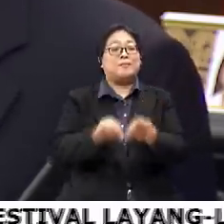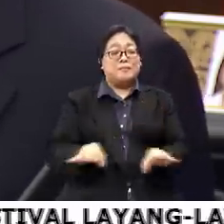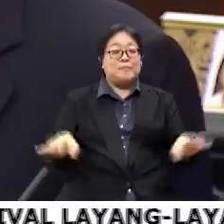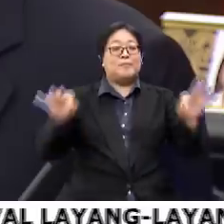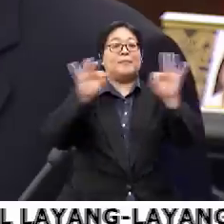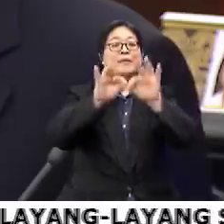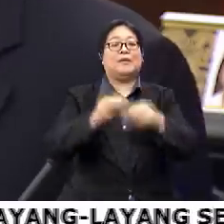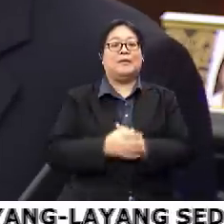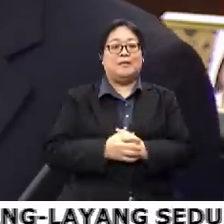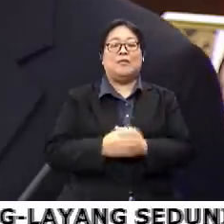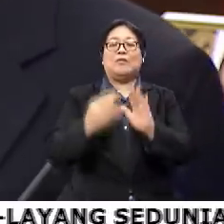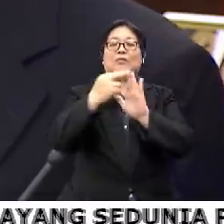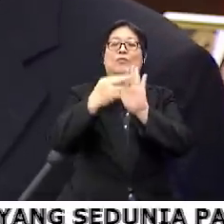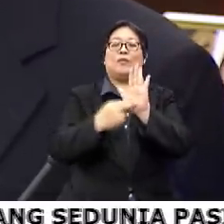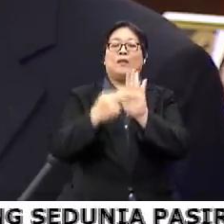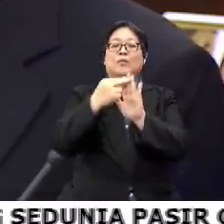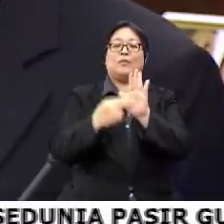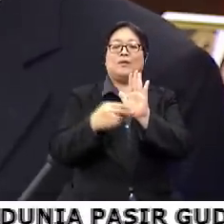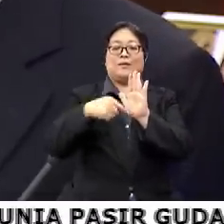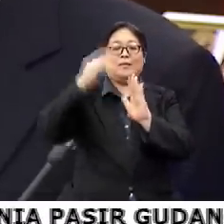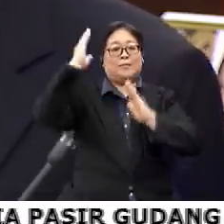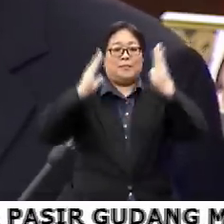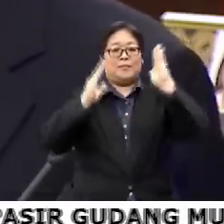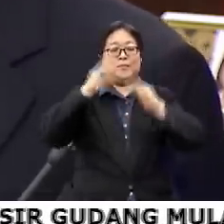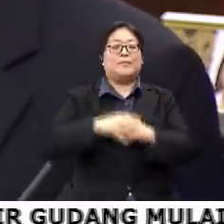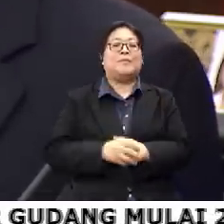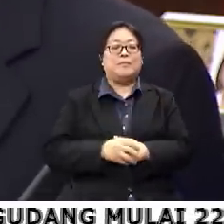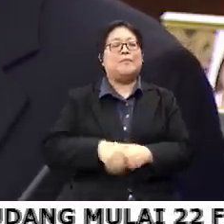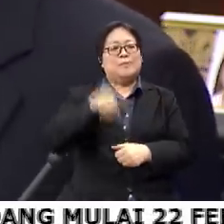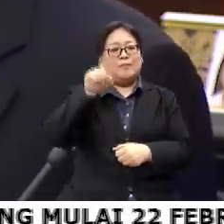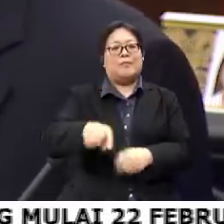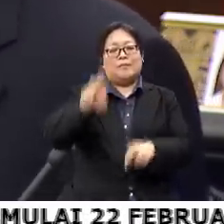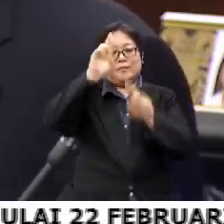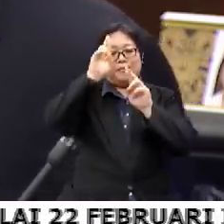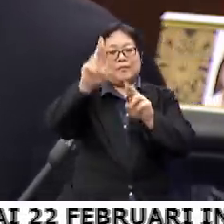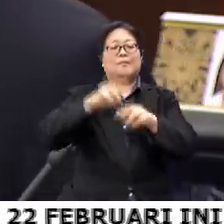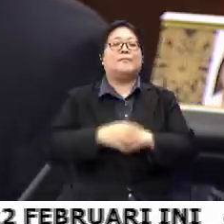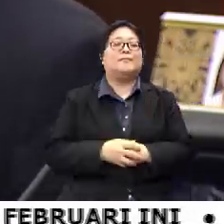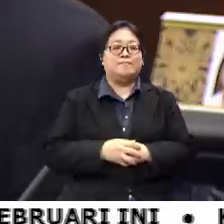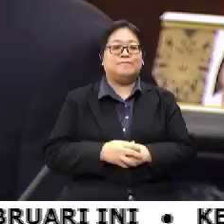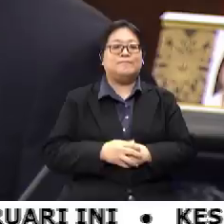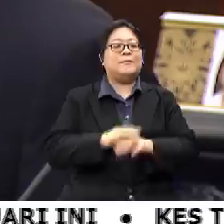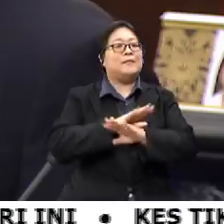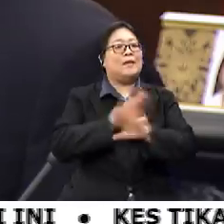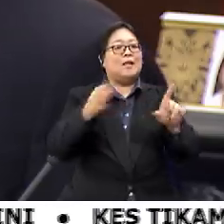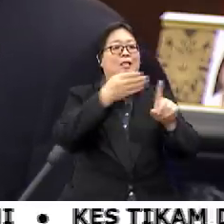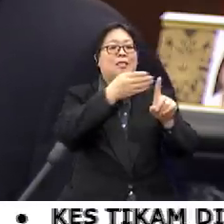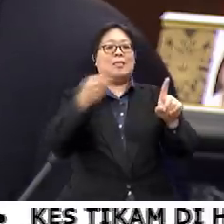kita, perundangan yang ada di negara ini perlu dihormati. Jangan tidak